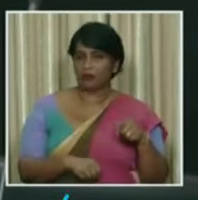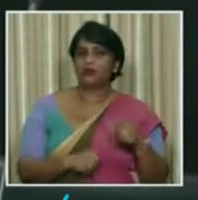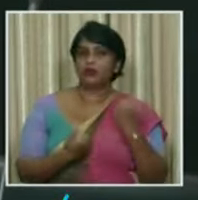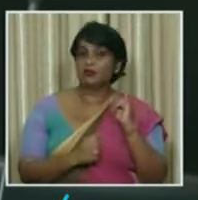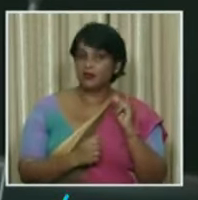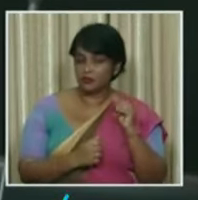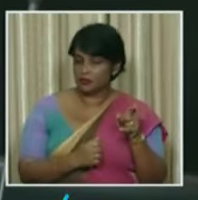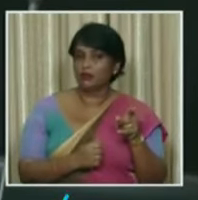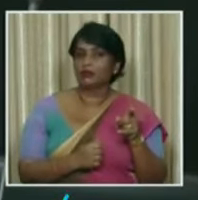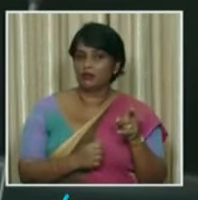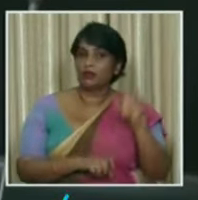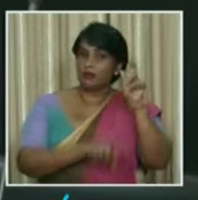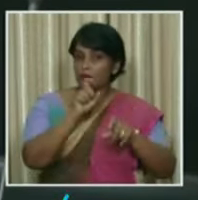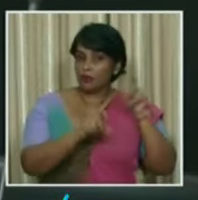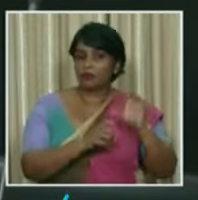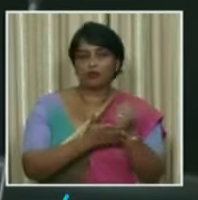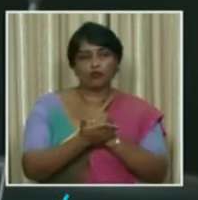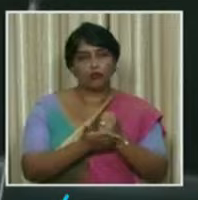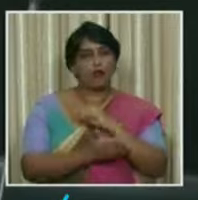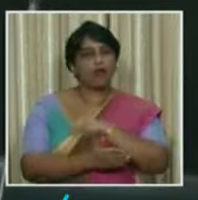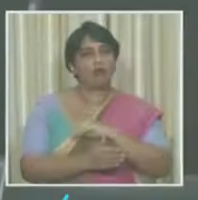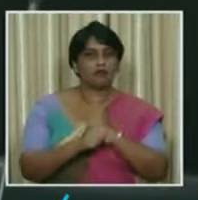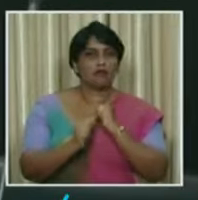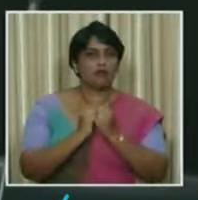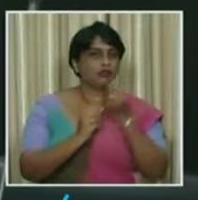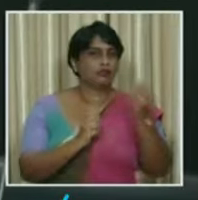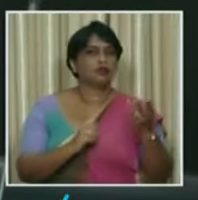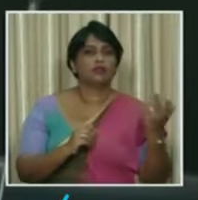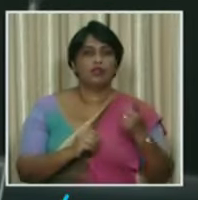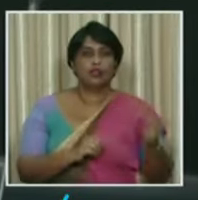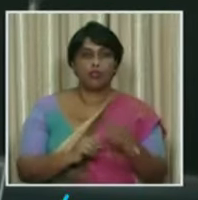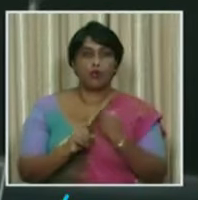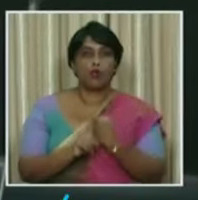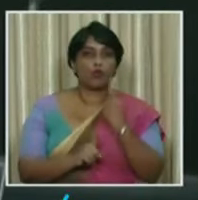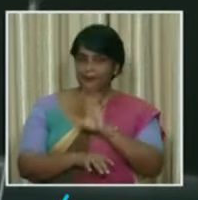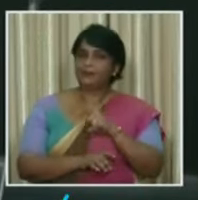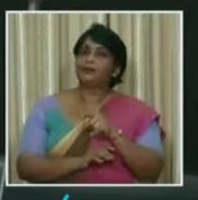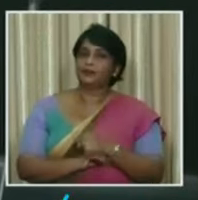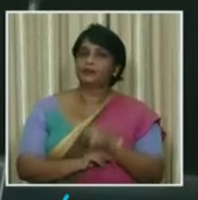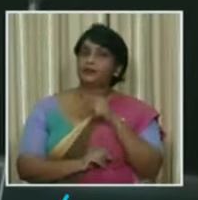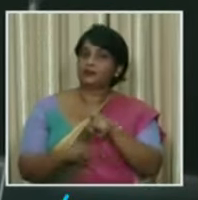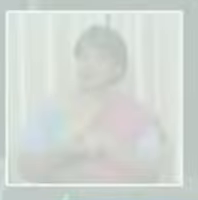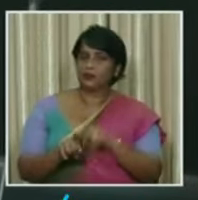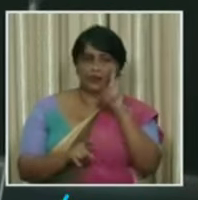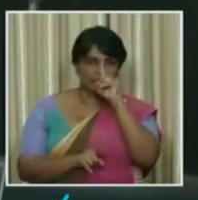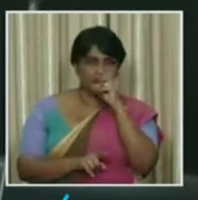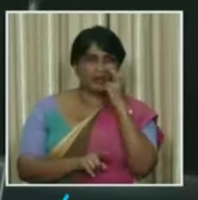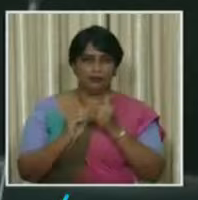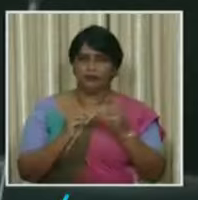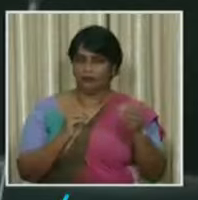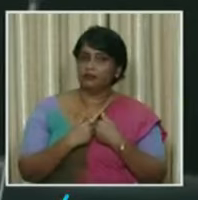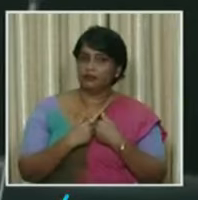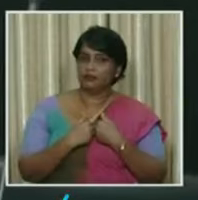රියදුරු ඇතැම් හය විසින් මුළු ආදායම ඩිපෝ එකට නොවැදීම නිසා ඒ කියන්නේ දිනකට කෝටියක විතර ලාභයක් වෙනවා ඒ නිසා තව මාස දෙකක් විතර